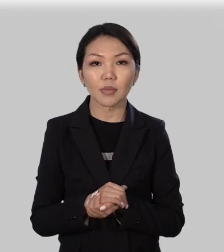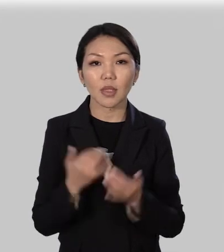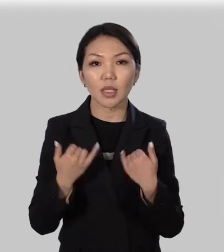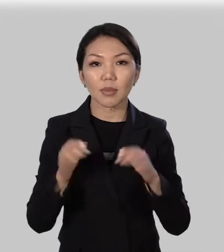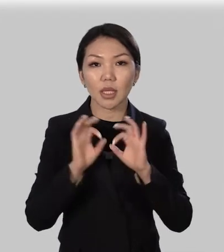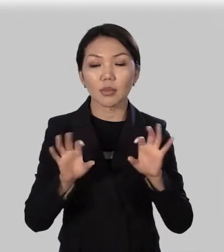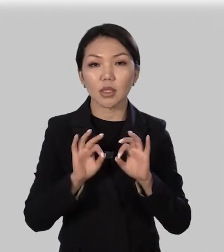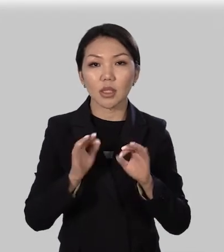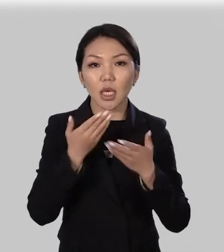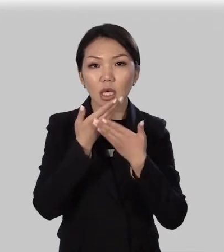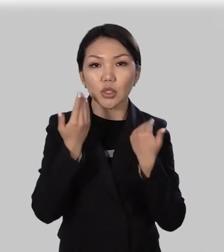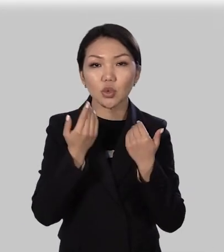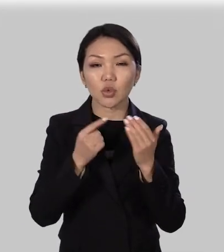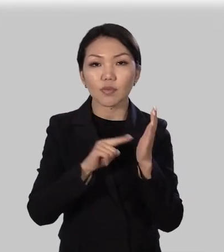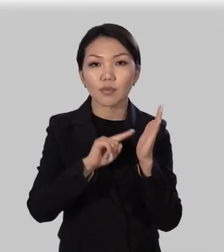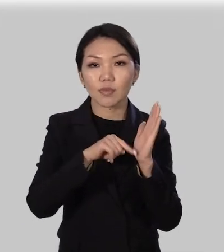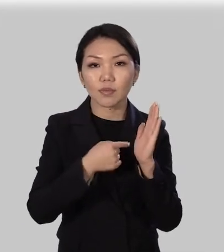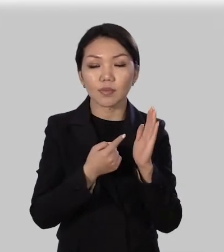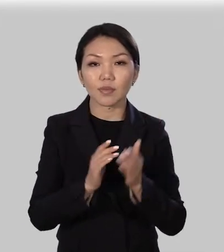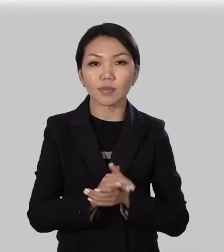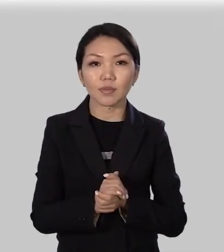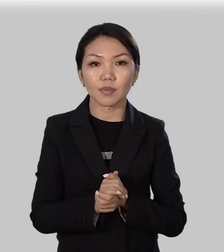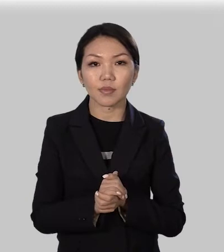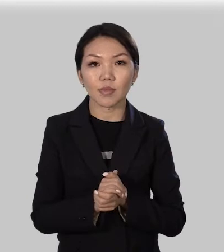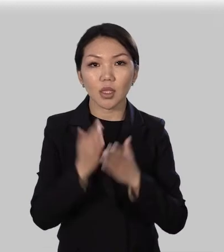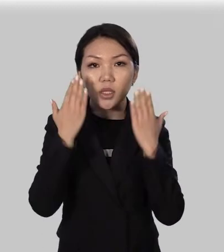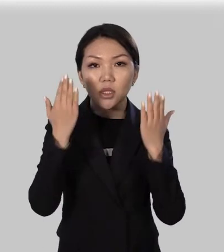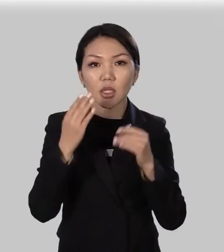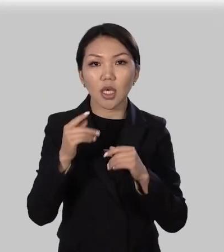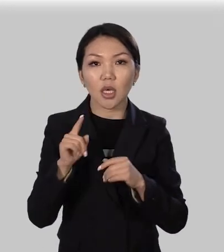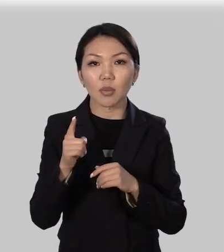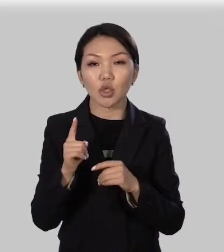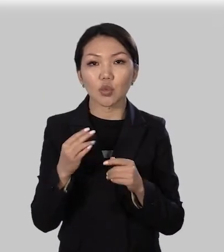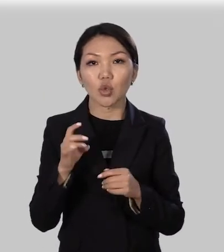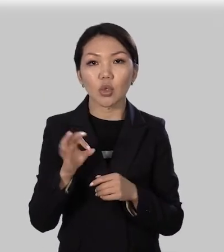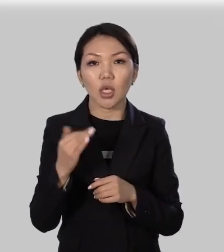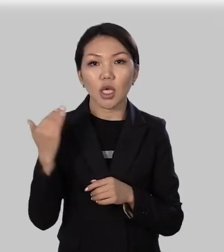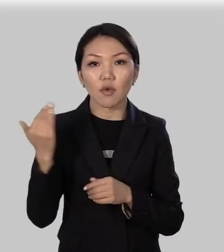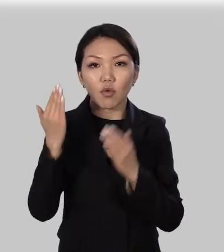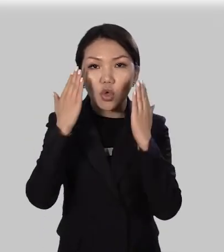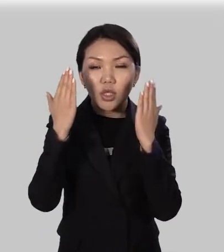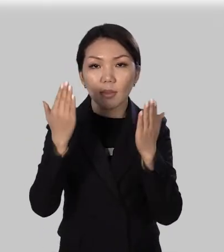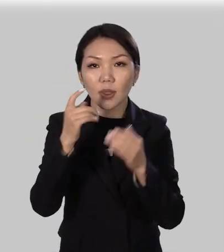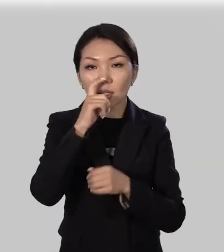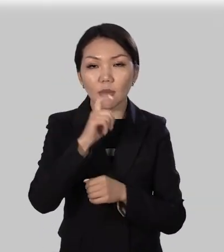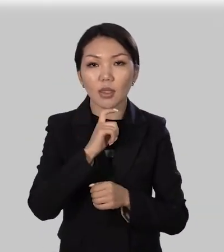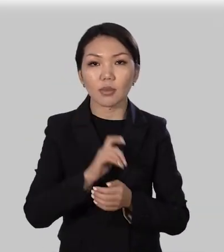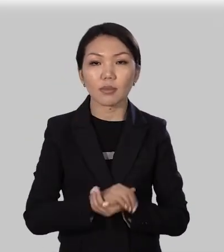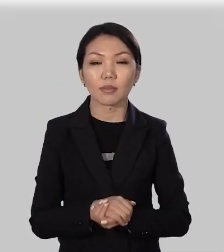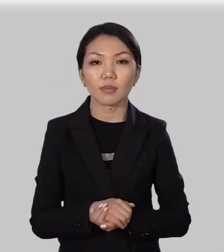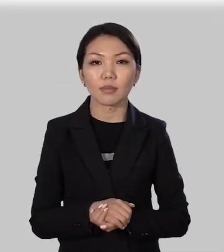А теперь объясните отсутствие знаков препинания. Не знаю почему, но я его не понимал.